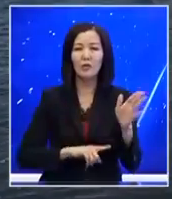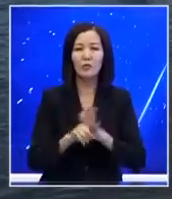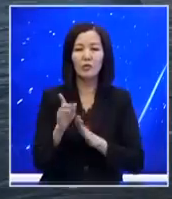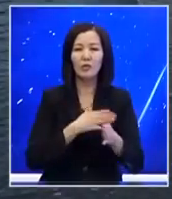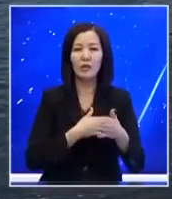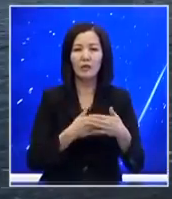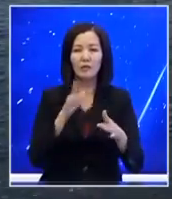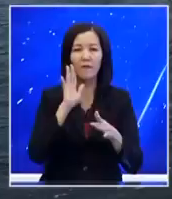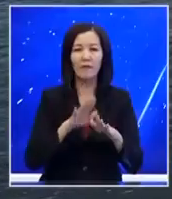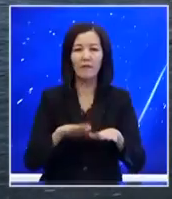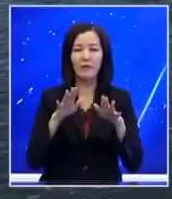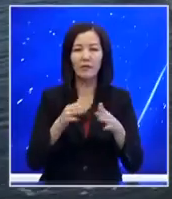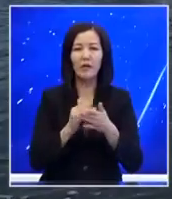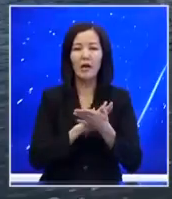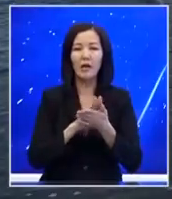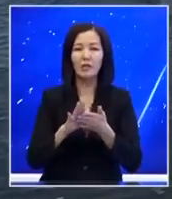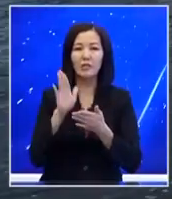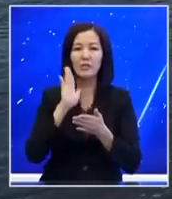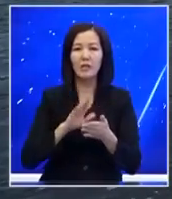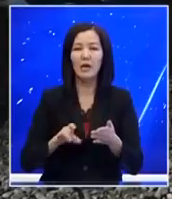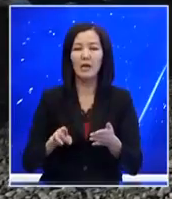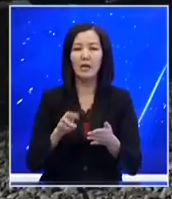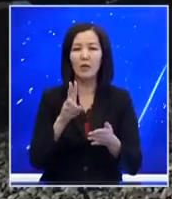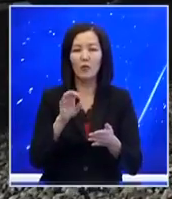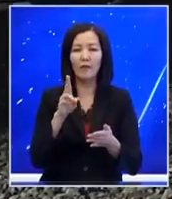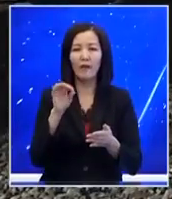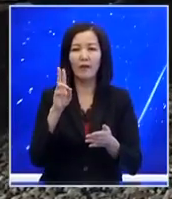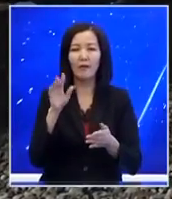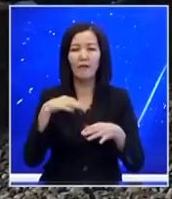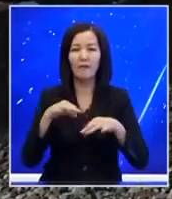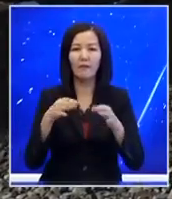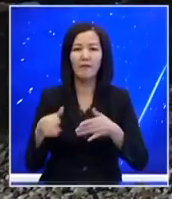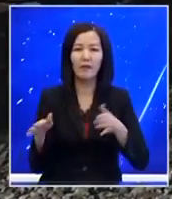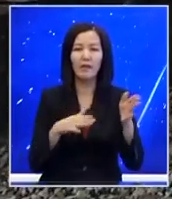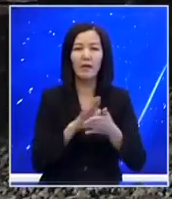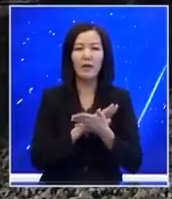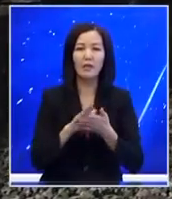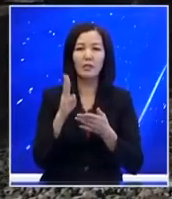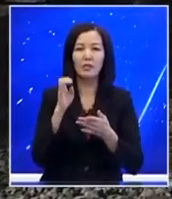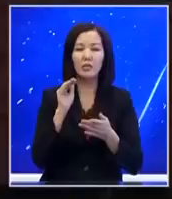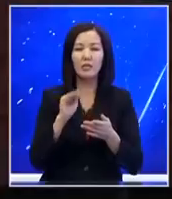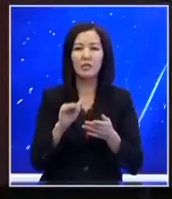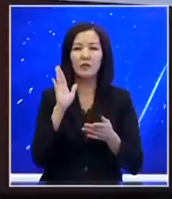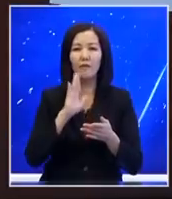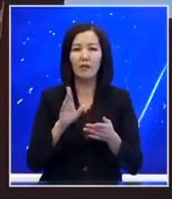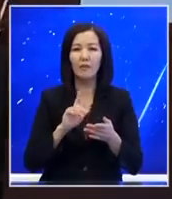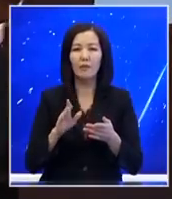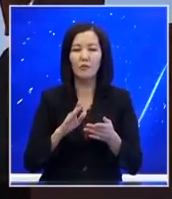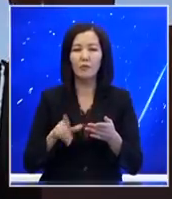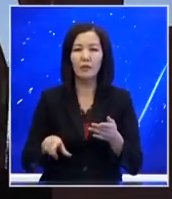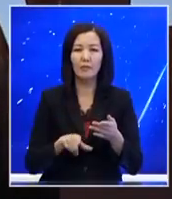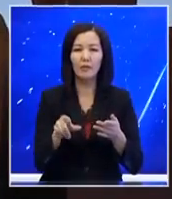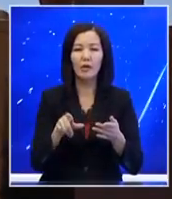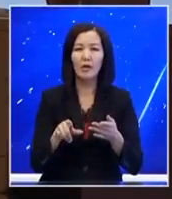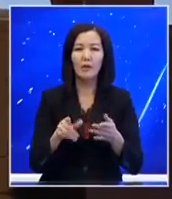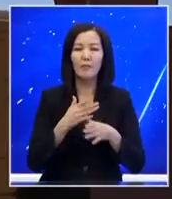фазы паводка проведены работы по очистке рыков и каналов. На автомобильных дорогах очищено почти 4000 водопропускных сооружений, благодаря